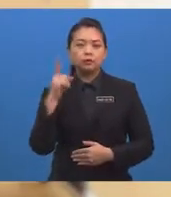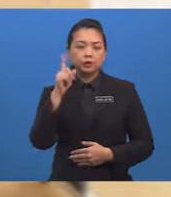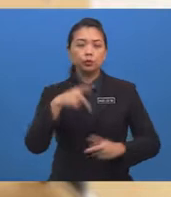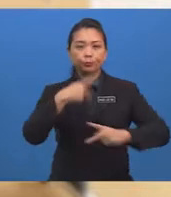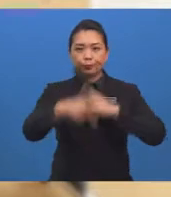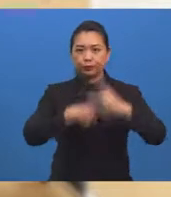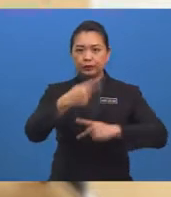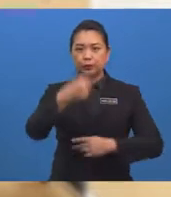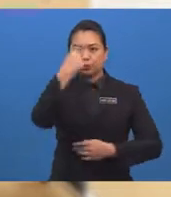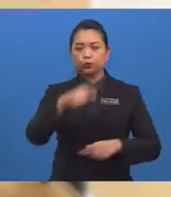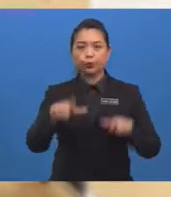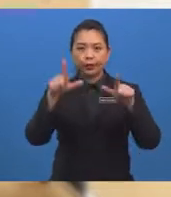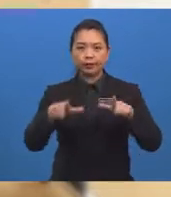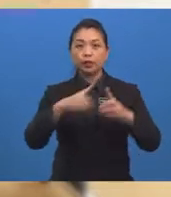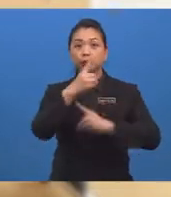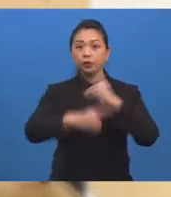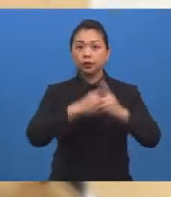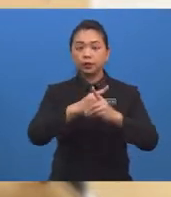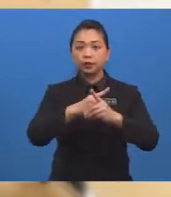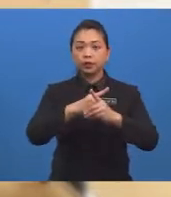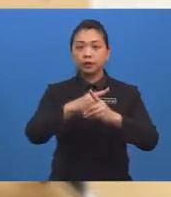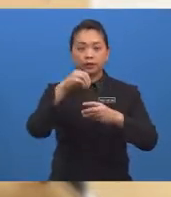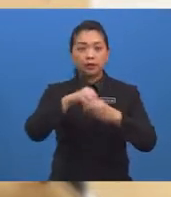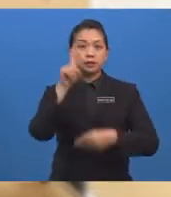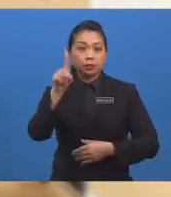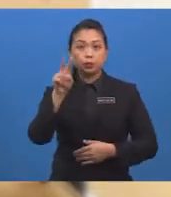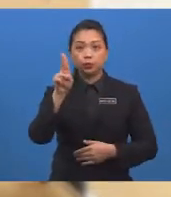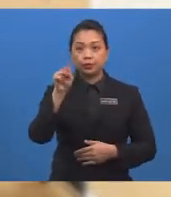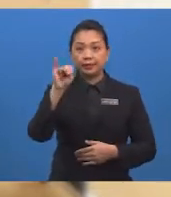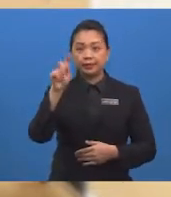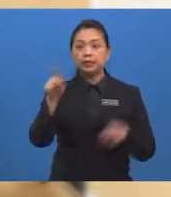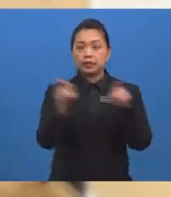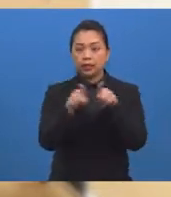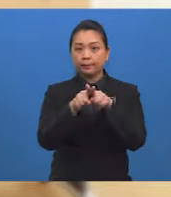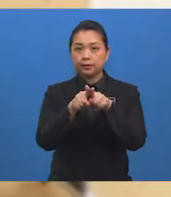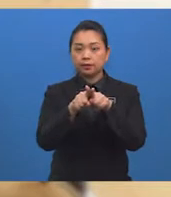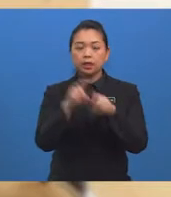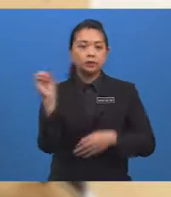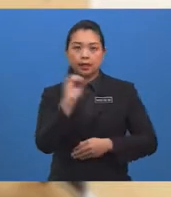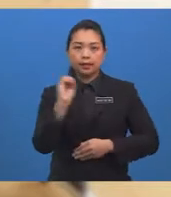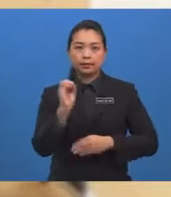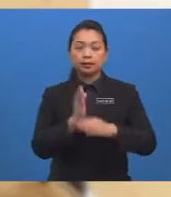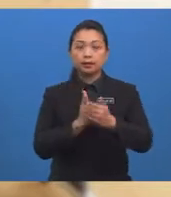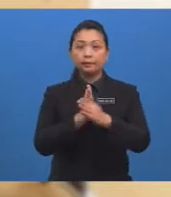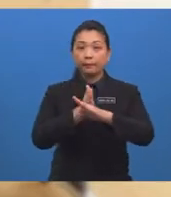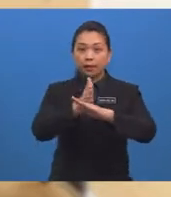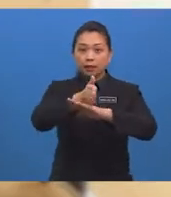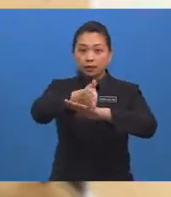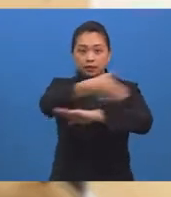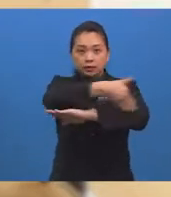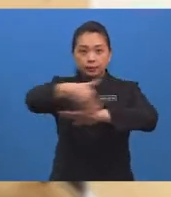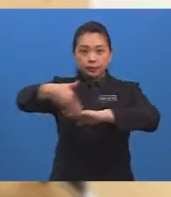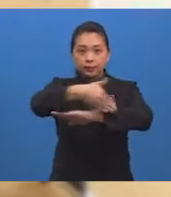proses untuk meletakkan dunia di bawah satu unit yang sama tanpa dibatasi oleh sempadan dan kedudukan